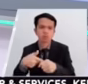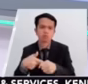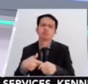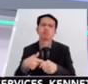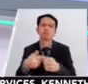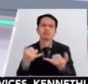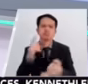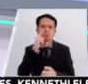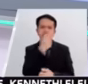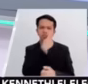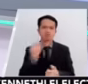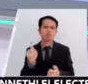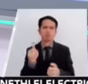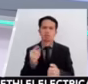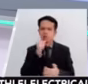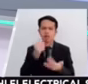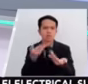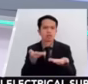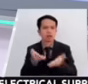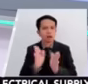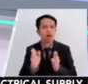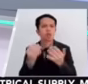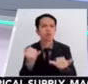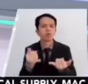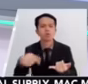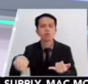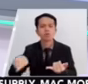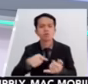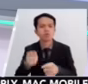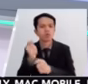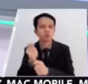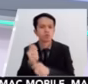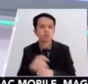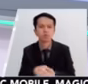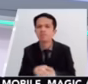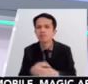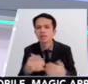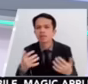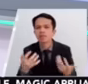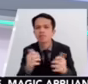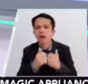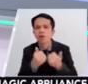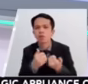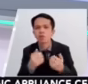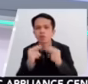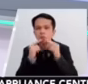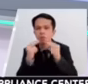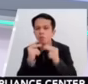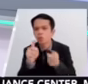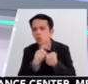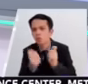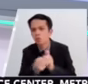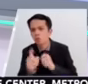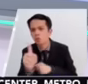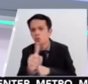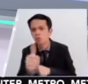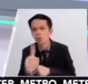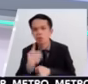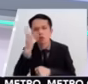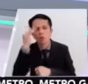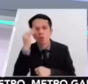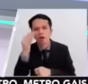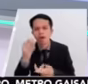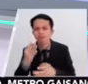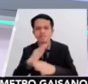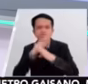kayo pinapasok at pinapaalis na yung mga mangisda. Anong balita? Ano yung nagbago? Bakit talagang pinipigilan na makapasok